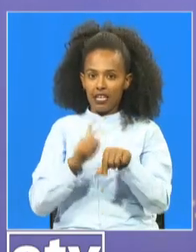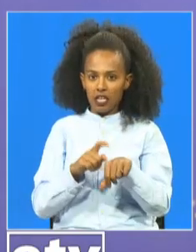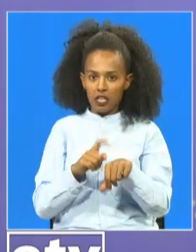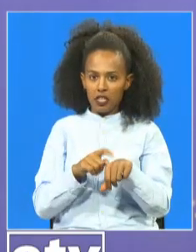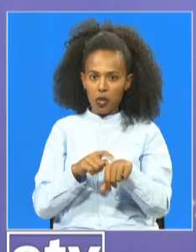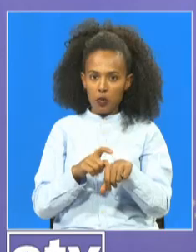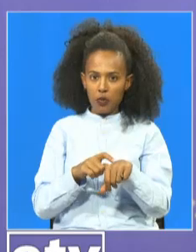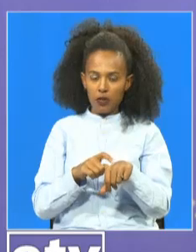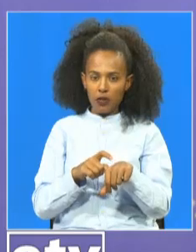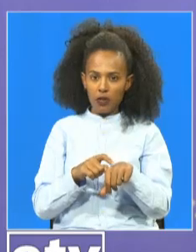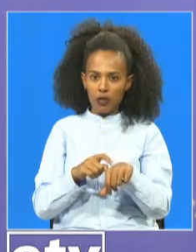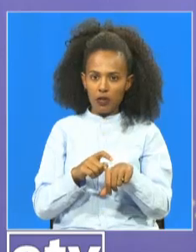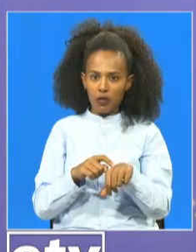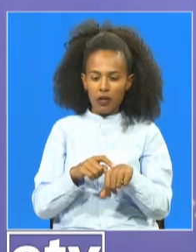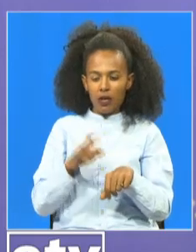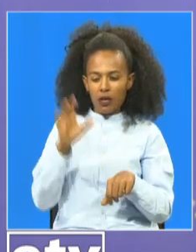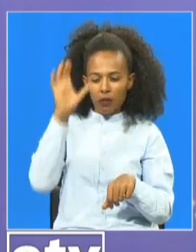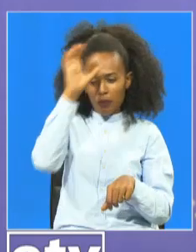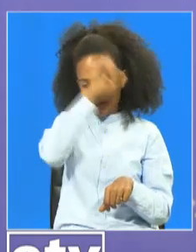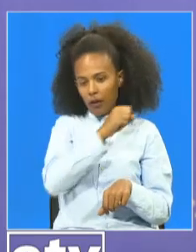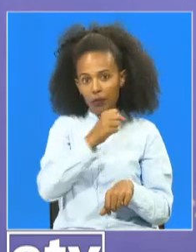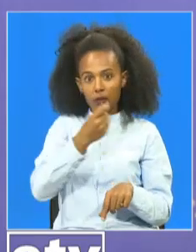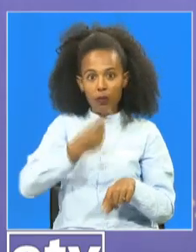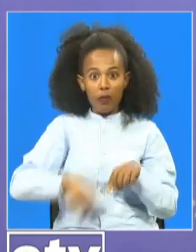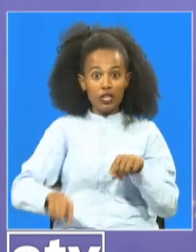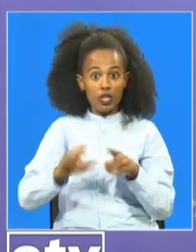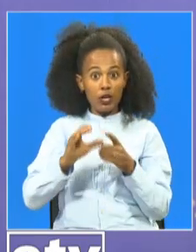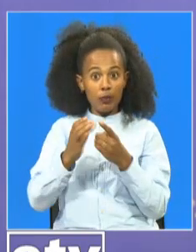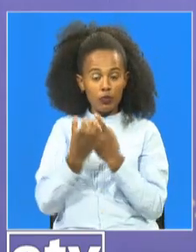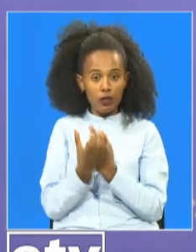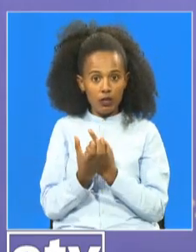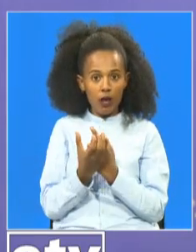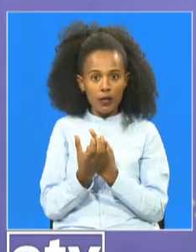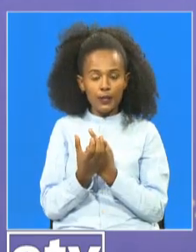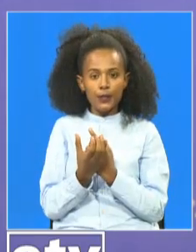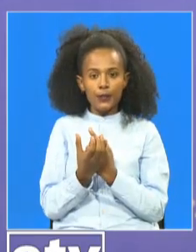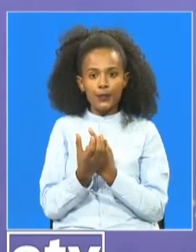ጊዜውን መገመትም እንኳን በማይቻልበት ሁኔታ